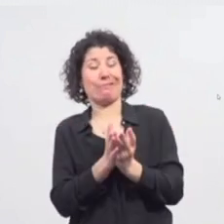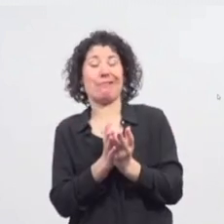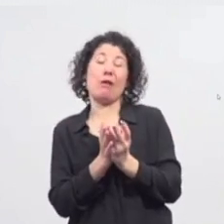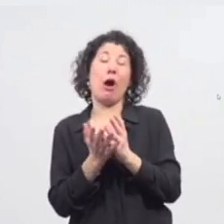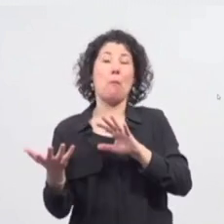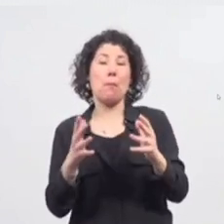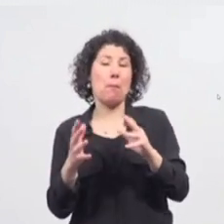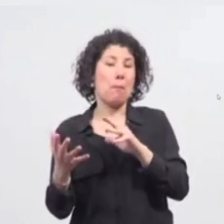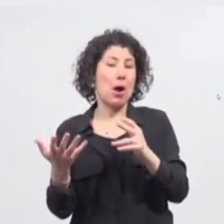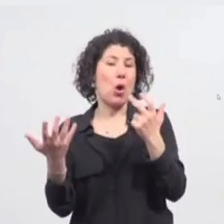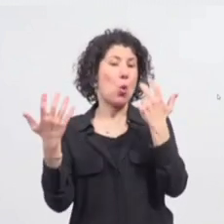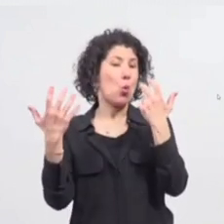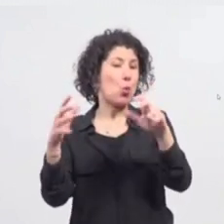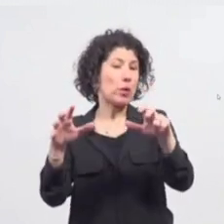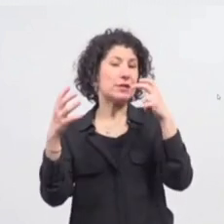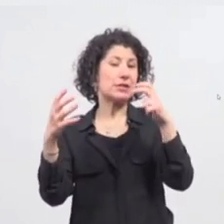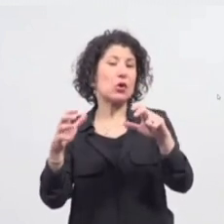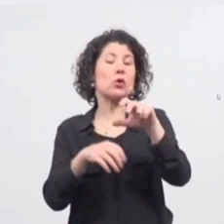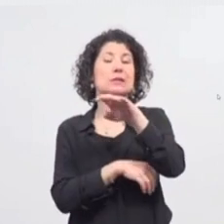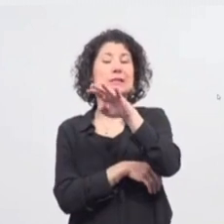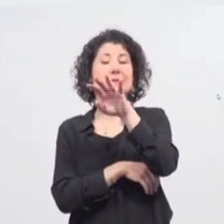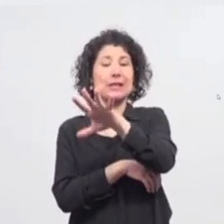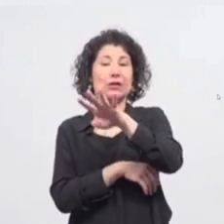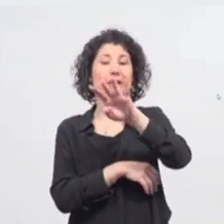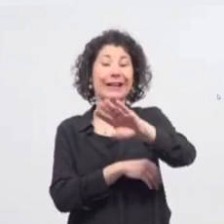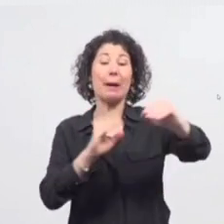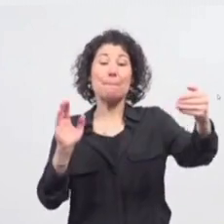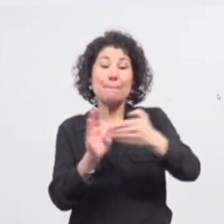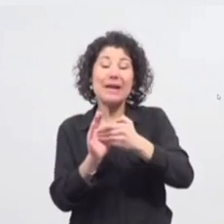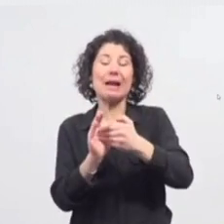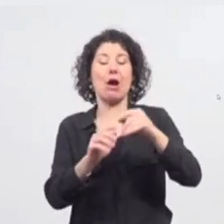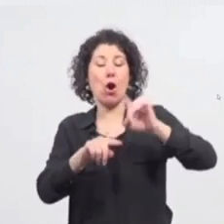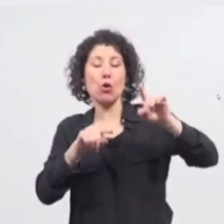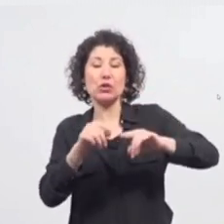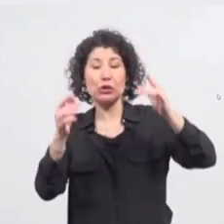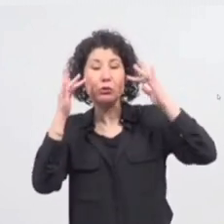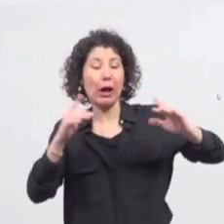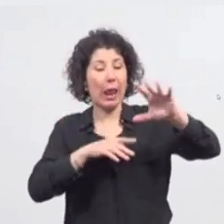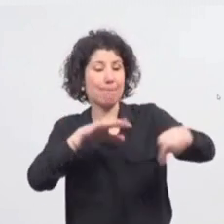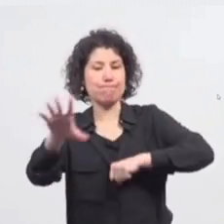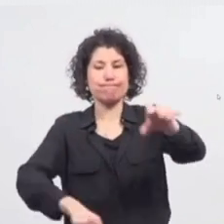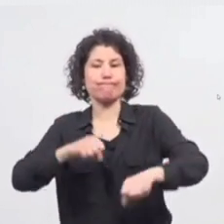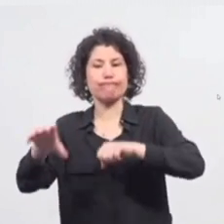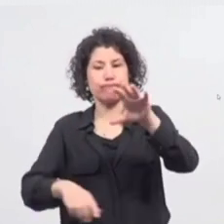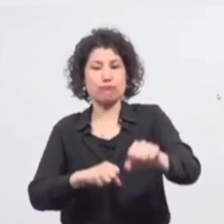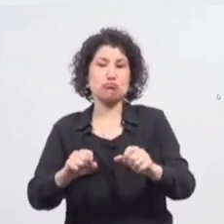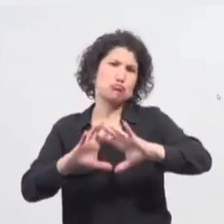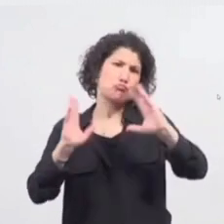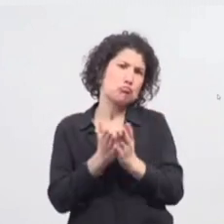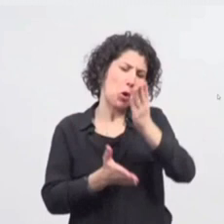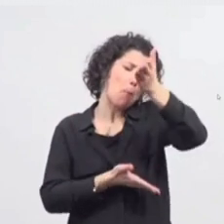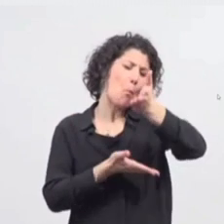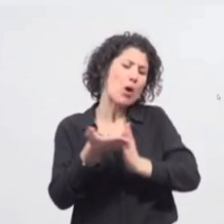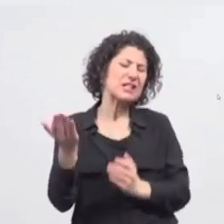854 000 biens culturels ont été saisis en 2020. Et plus de la moitié de ces objets, plus de 560